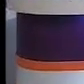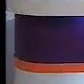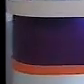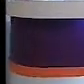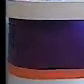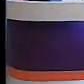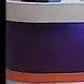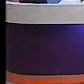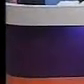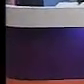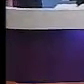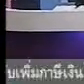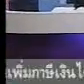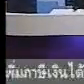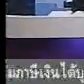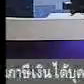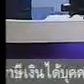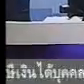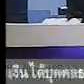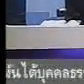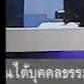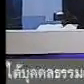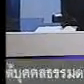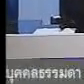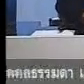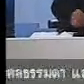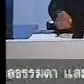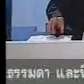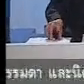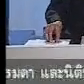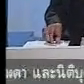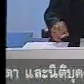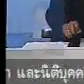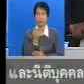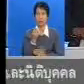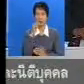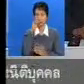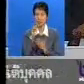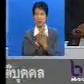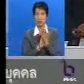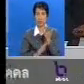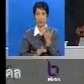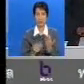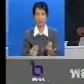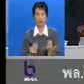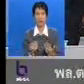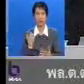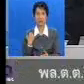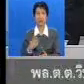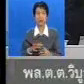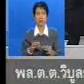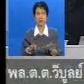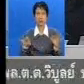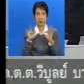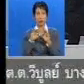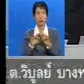สวัสดีครับ สวัสดีค่ะต้อนรับเข้าสู่ข่าวภาคค่ำของสถานีโทรทัศน์แห่งชาตินะคะวันนี้ตลอดทั้งวันเรื่องใหญ่ๆมีหลายเรื่องให้ติดตามค่ะ ค ไม่ว่า